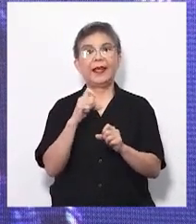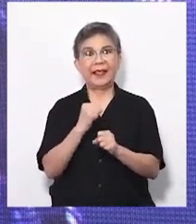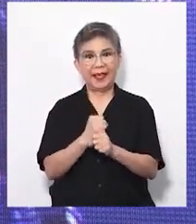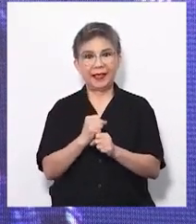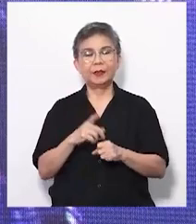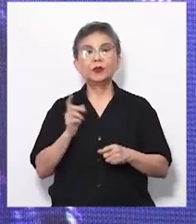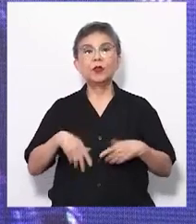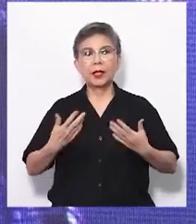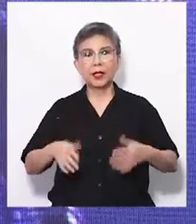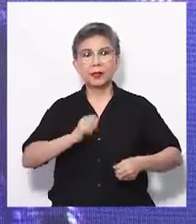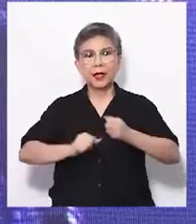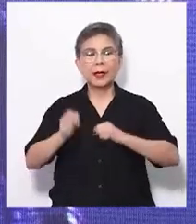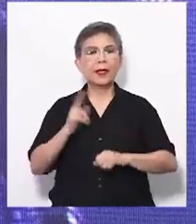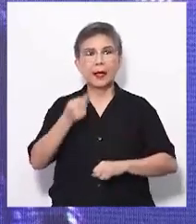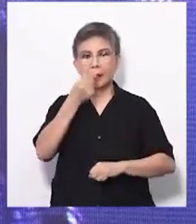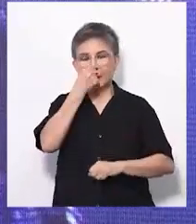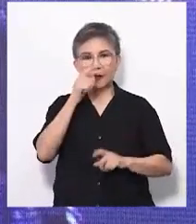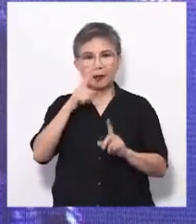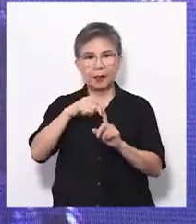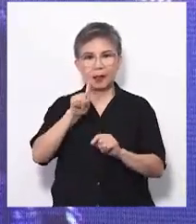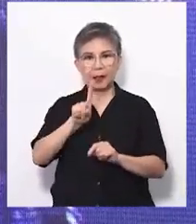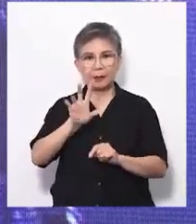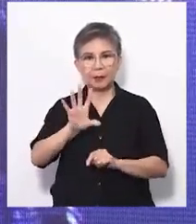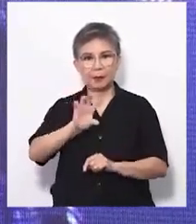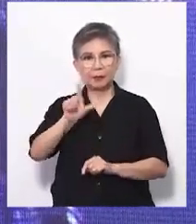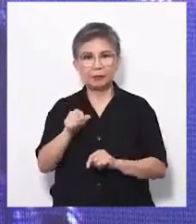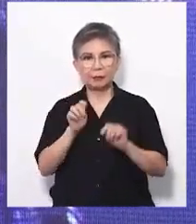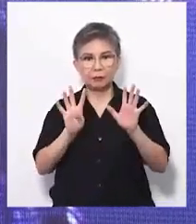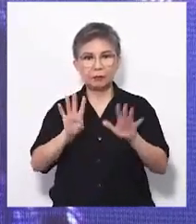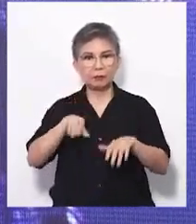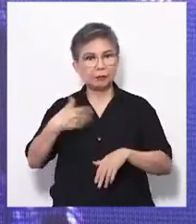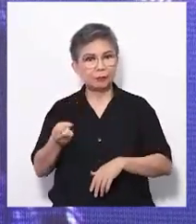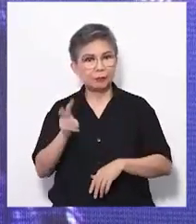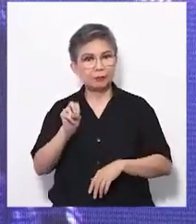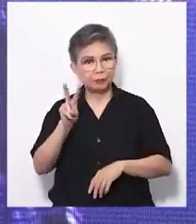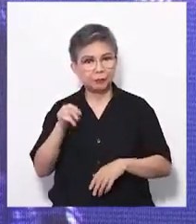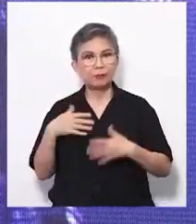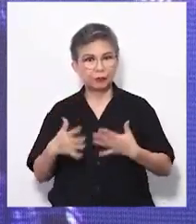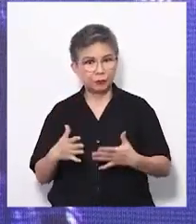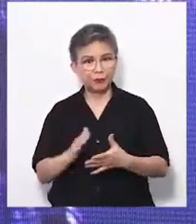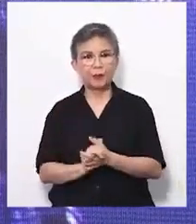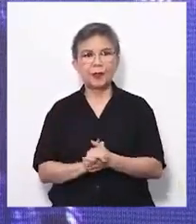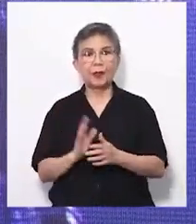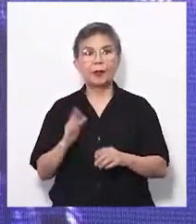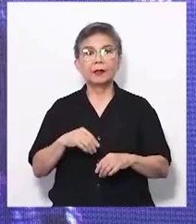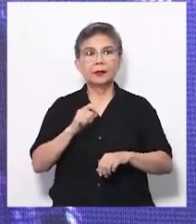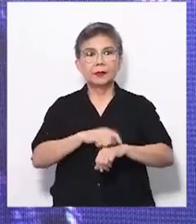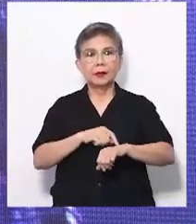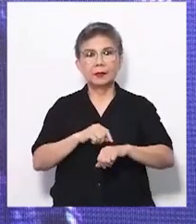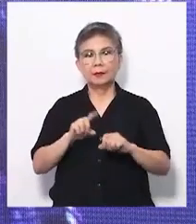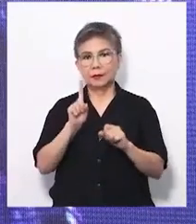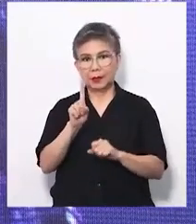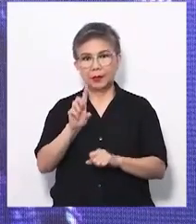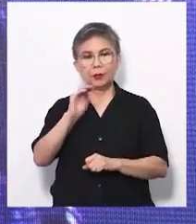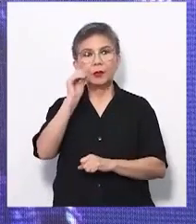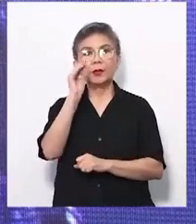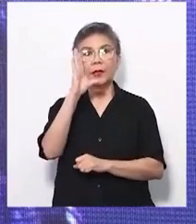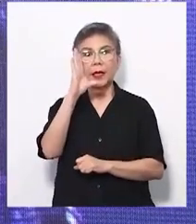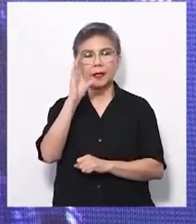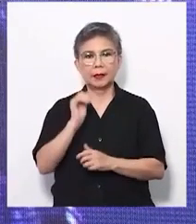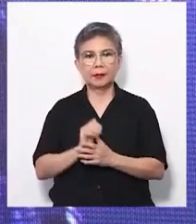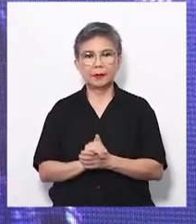dilaksanakan pada saat Kamis tanggal 15 September 2022 pada pukul